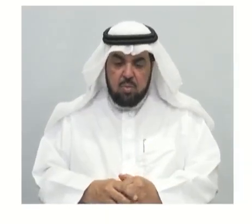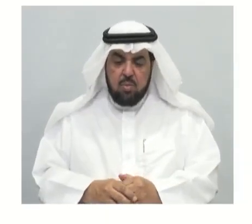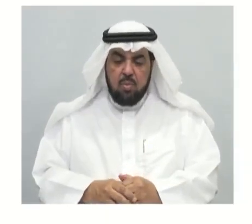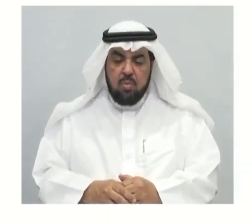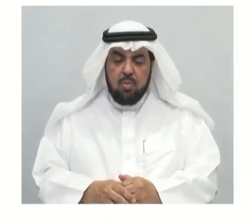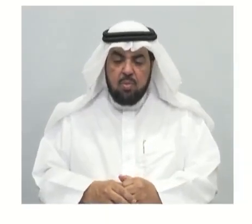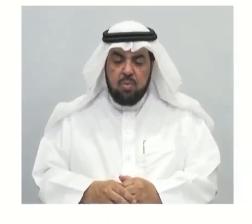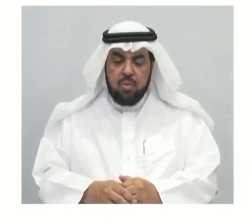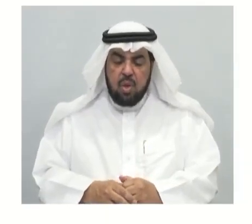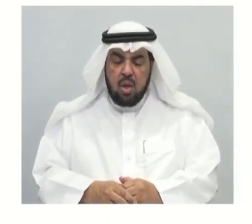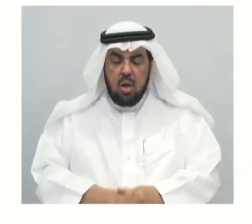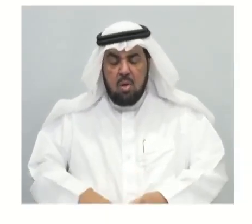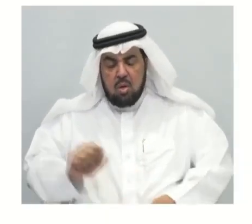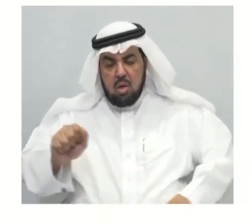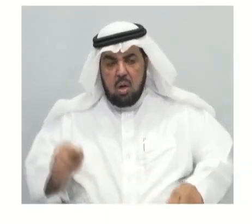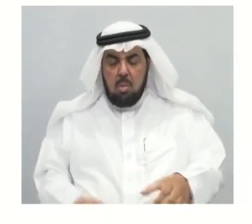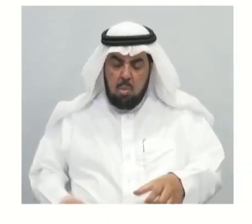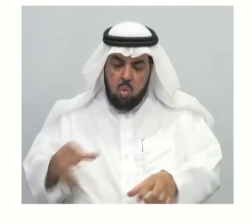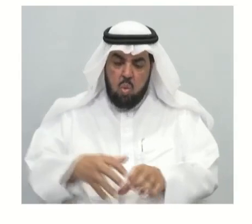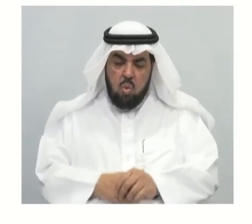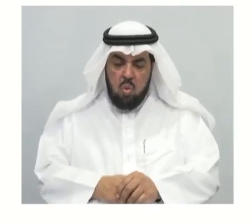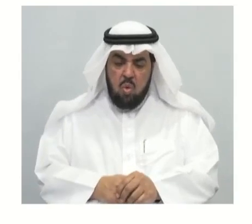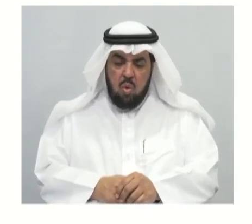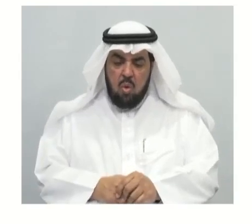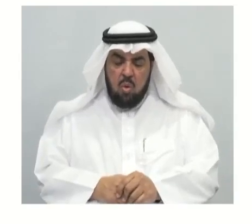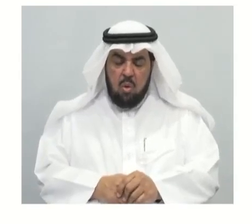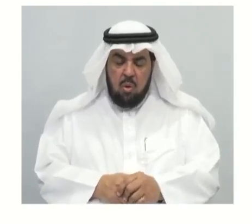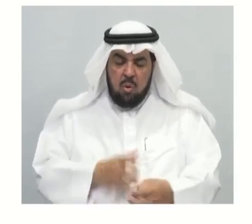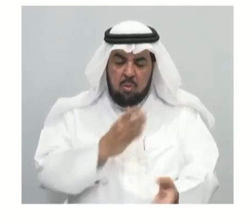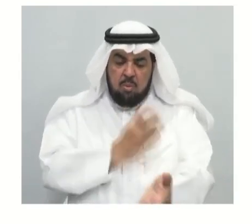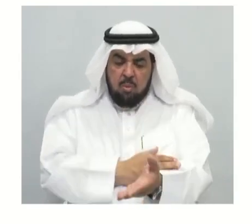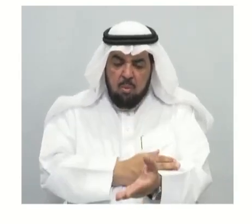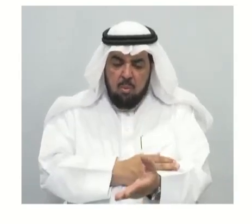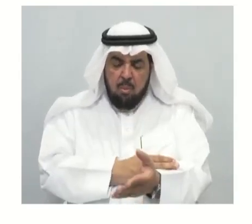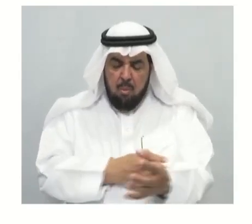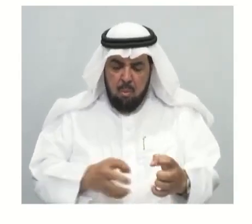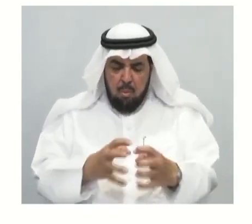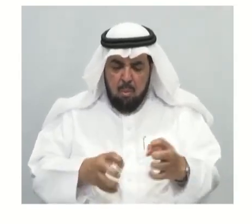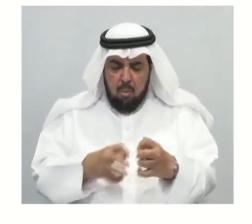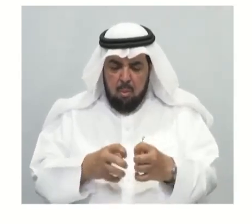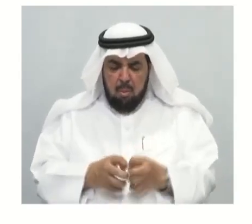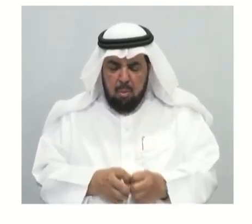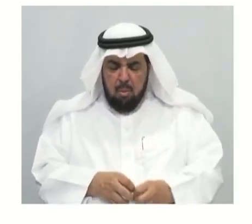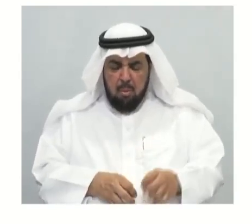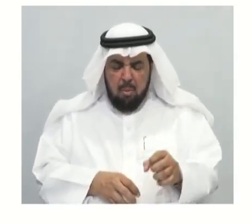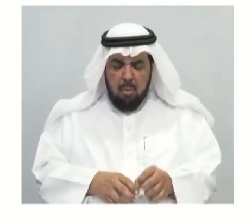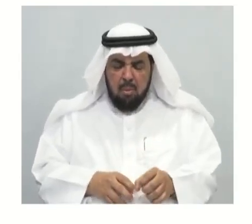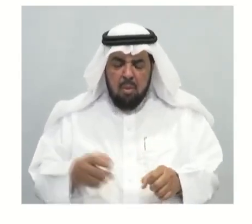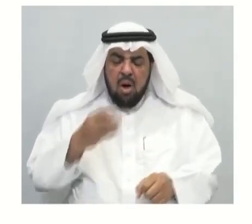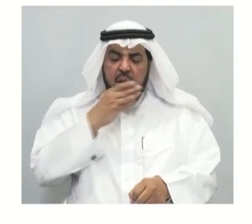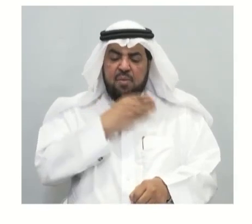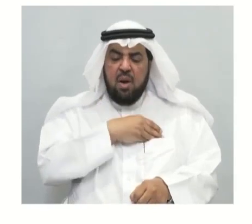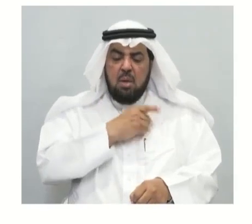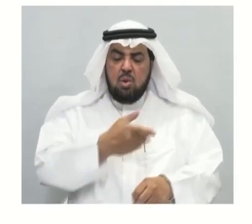هنا المختصين يقومون بوضع تقرير تحليلي للفائده